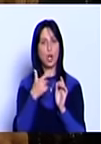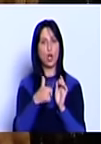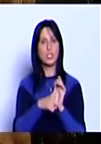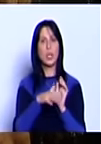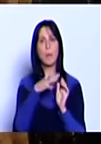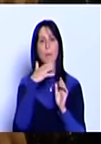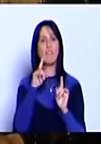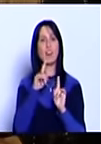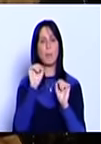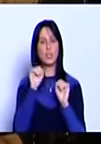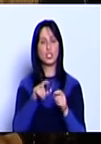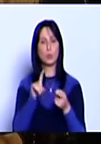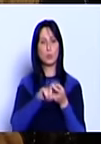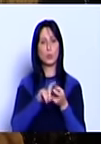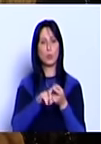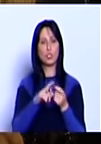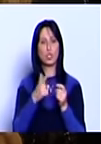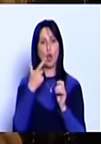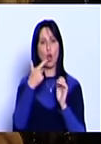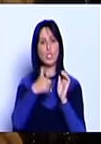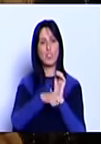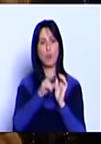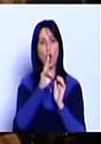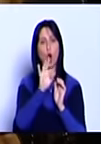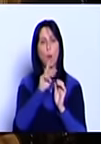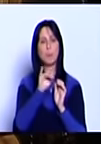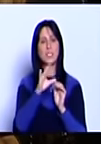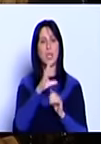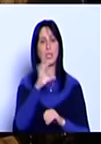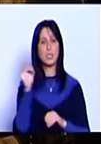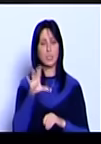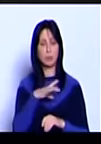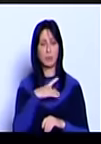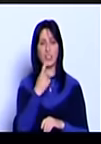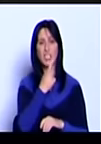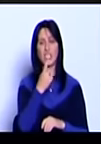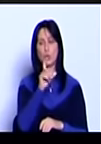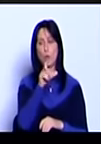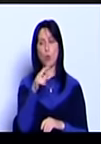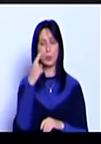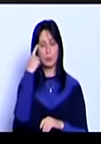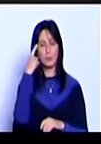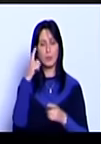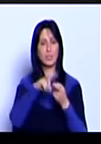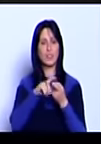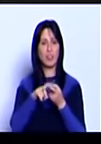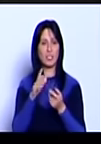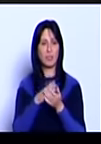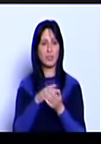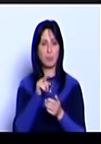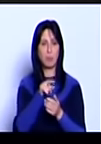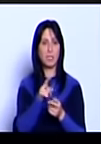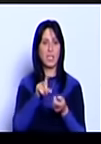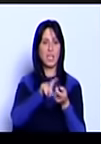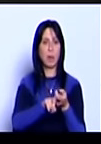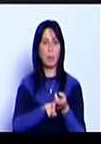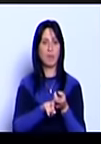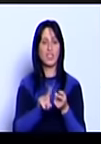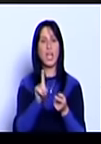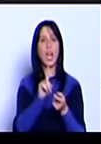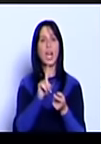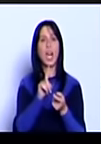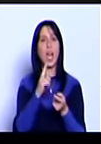ბევრ რამე შეიძლება უკავშირდებოდეს მაგრამ თითოეულ იმ ადამიანზე არის და იმ ადამიანთან არის დაკავშირებული და მასზე არის დამოკიდებული ხო